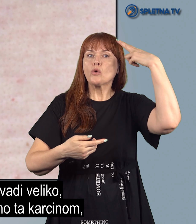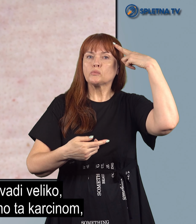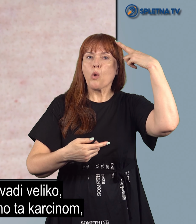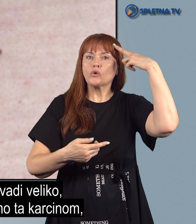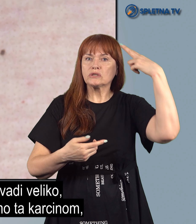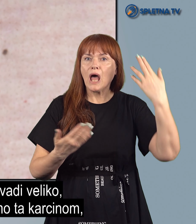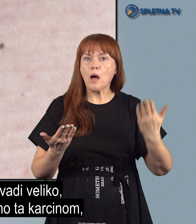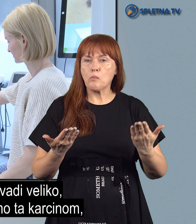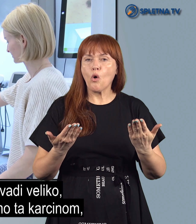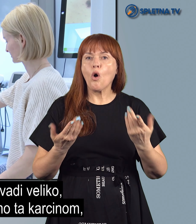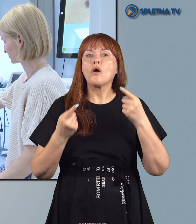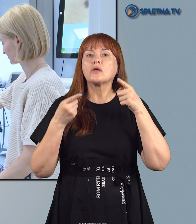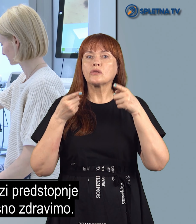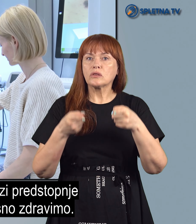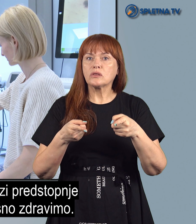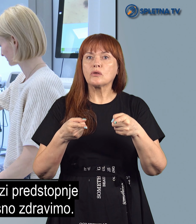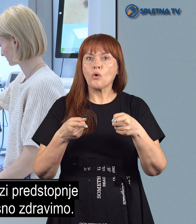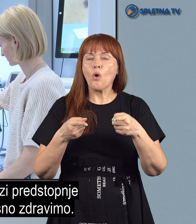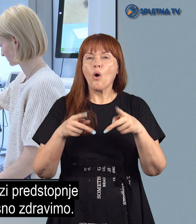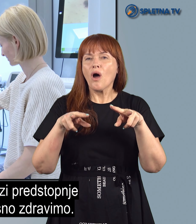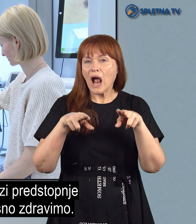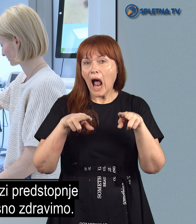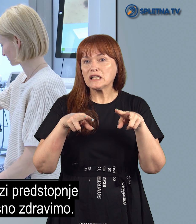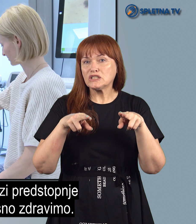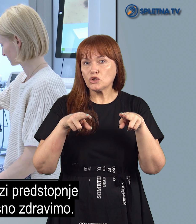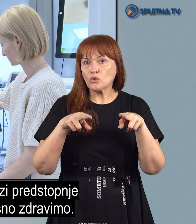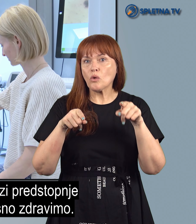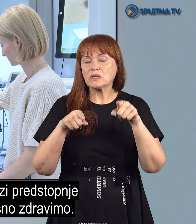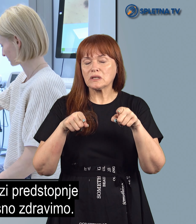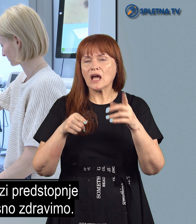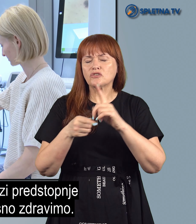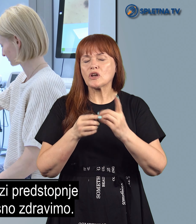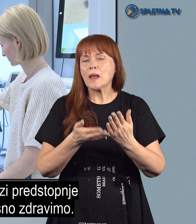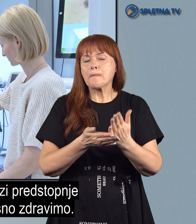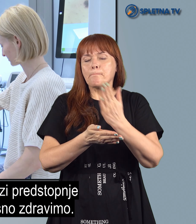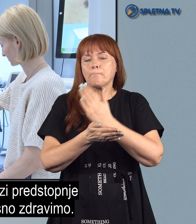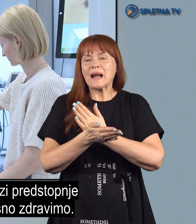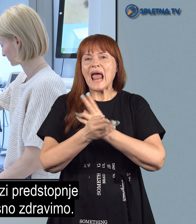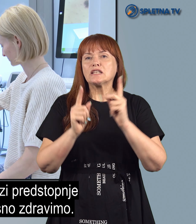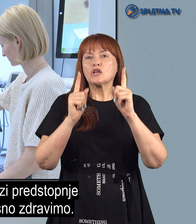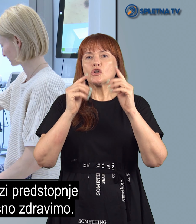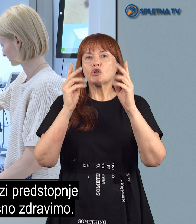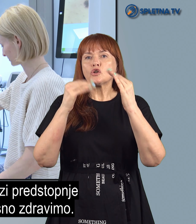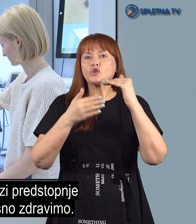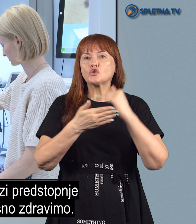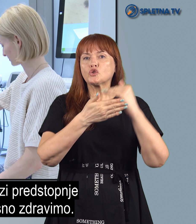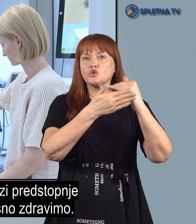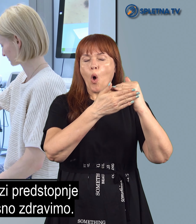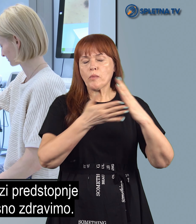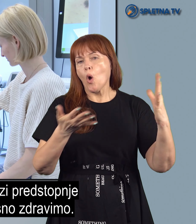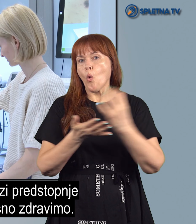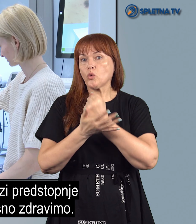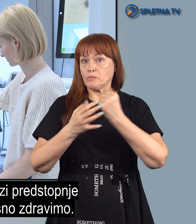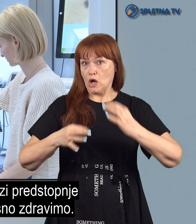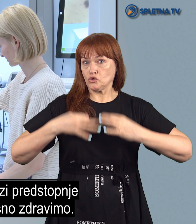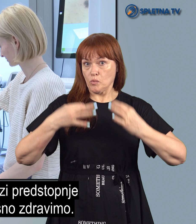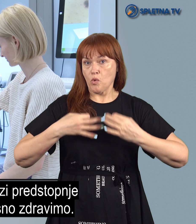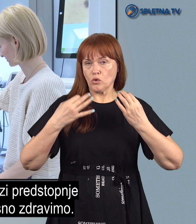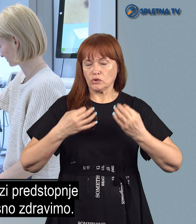spoznamo ta karcinom tega raka že v fazi predstopne in ga zelo uspešno